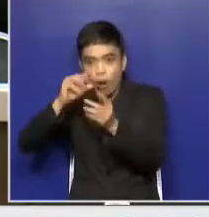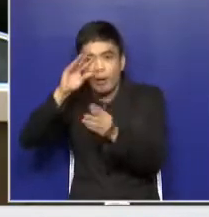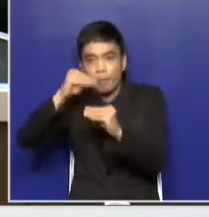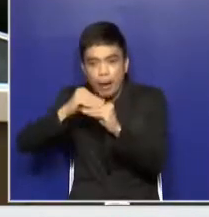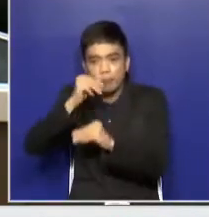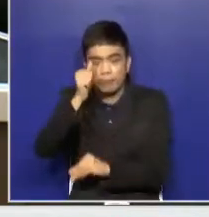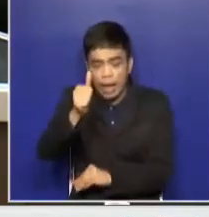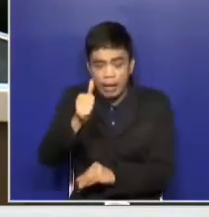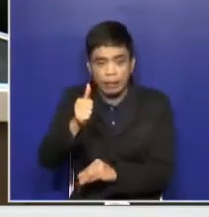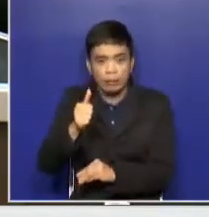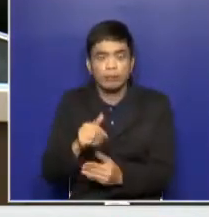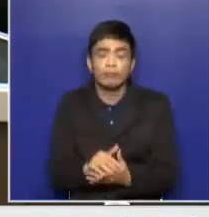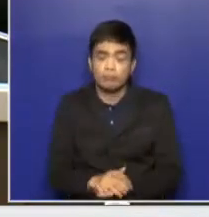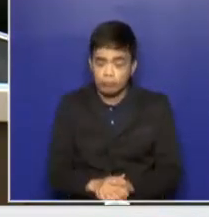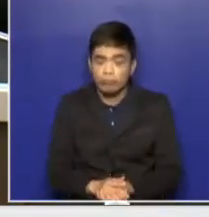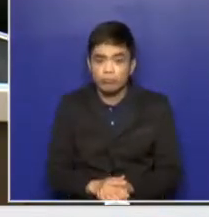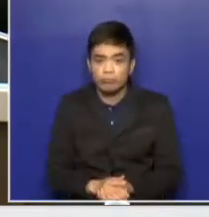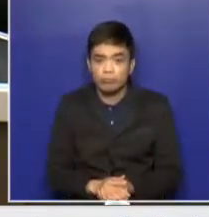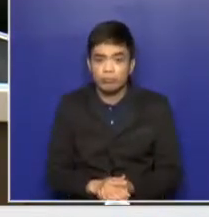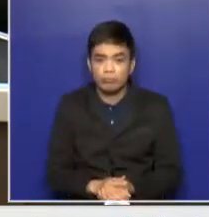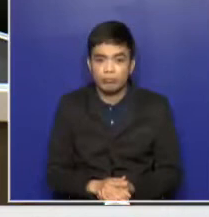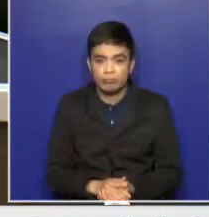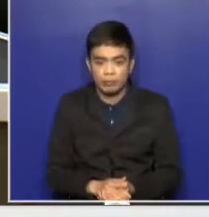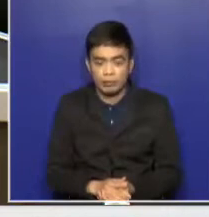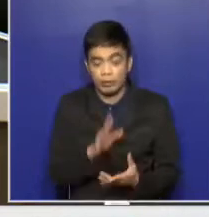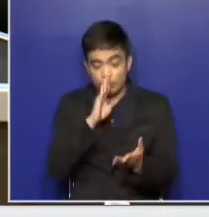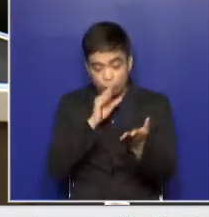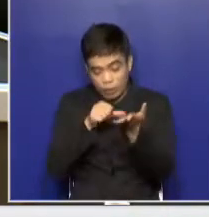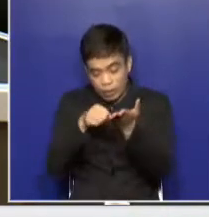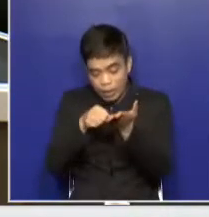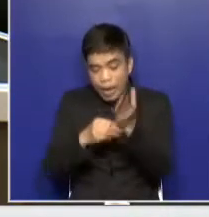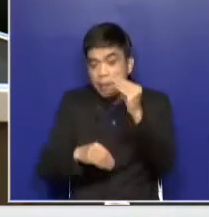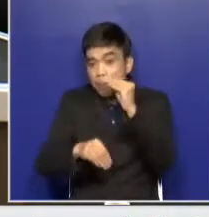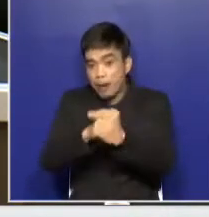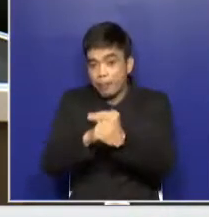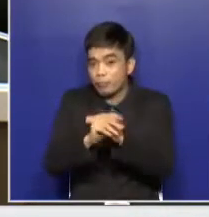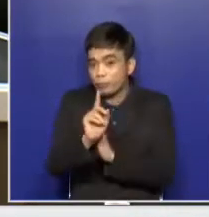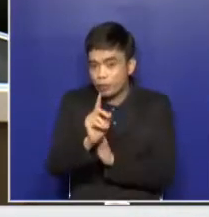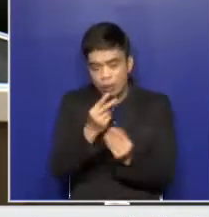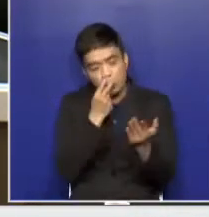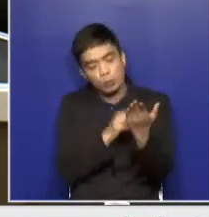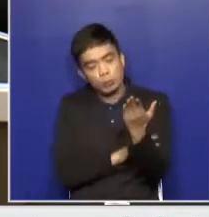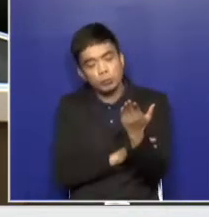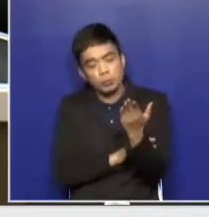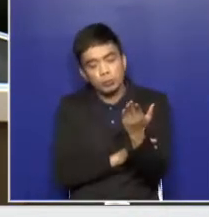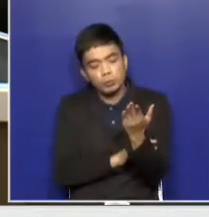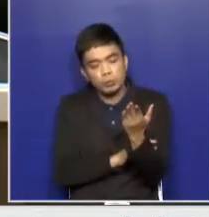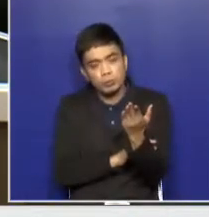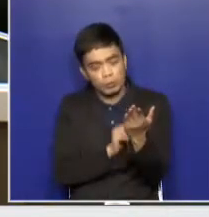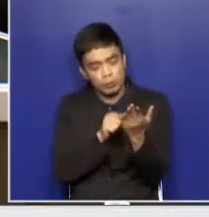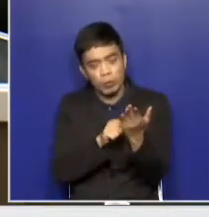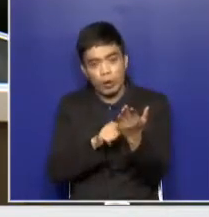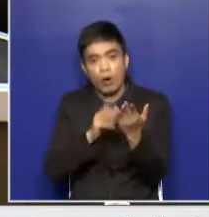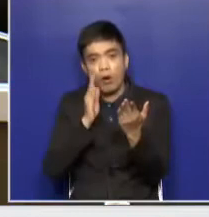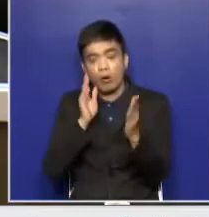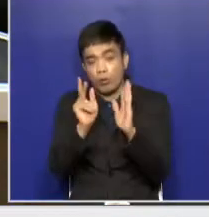แล้วนะครับในส่วนที่ผมเห็นในการแก้ไขเพิ่มเติมมาเนี่ยครับผมนั่งดูว่าผู้ที่ออกใบออก